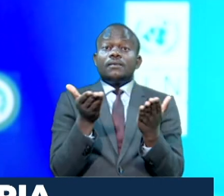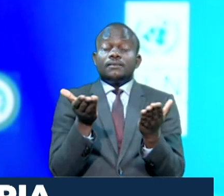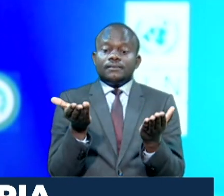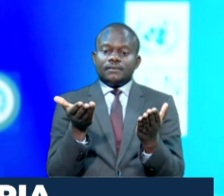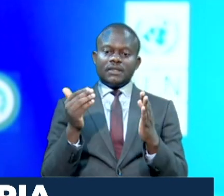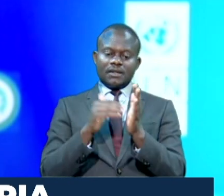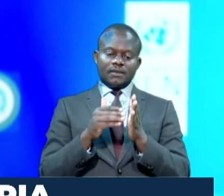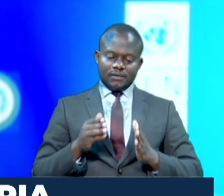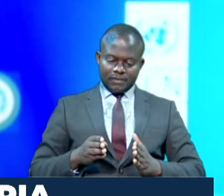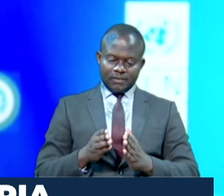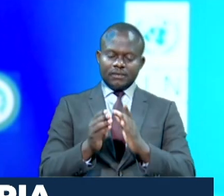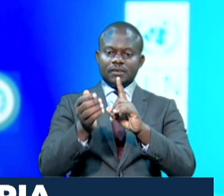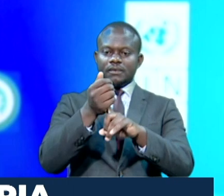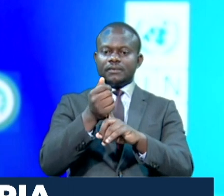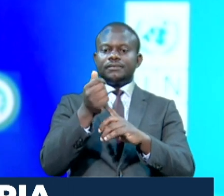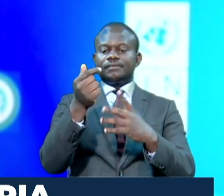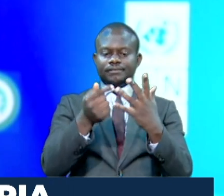kandi inzira yo kuhagera ni iyi.